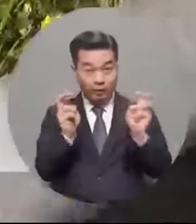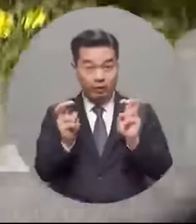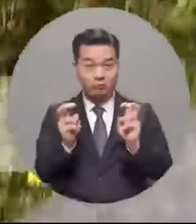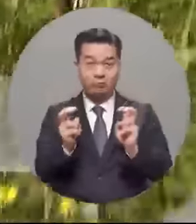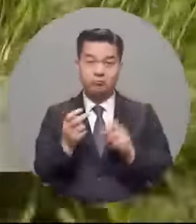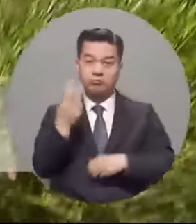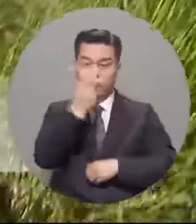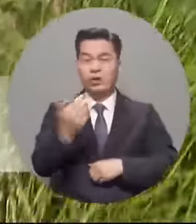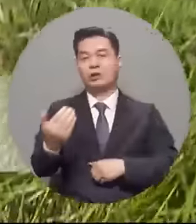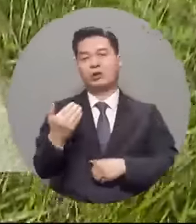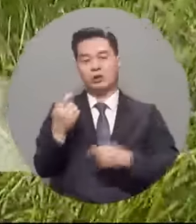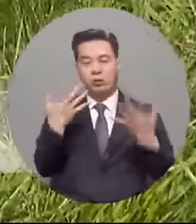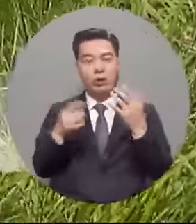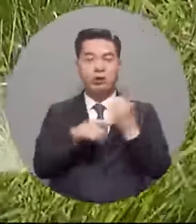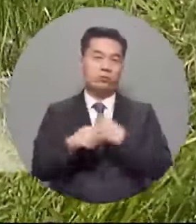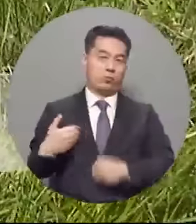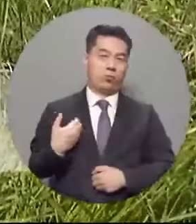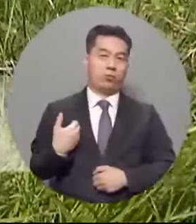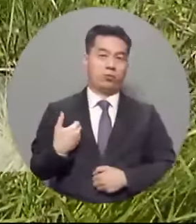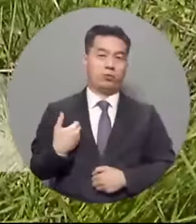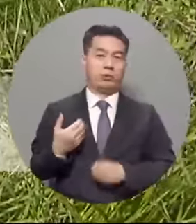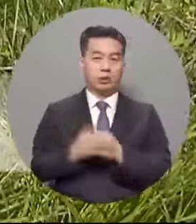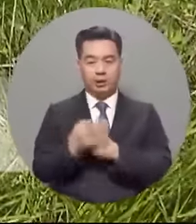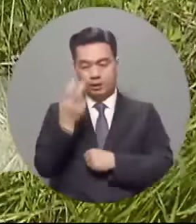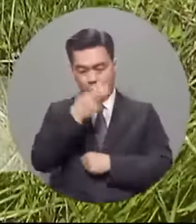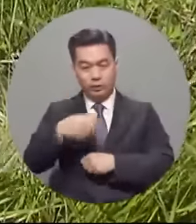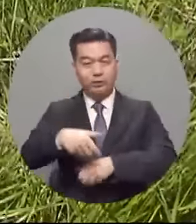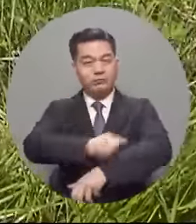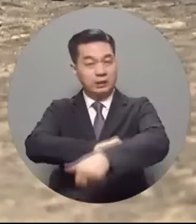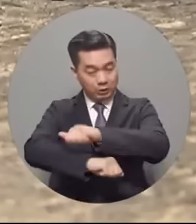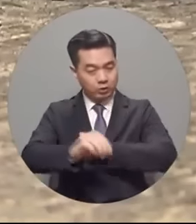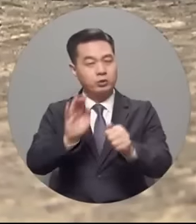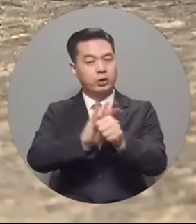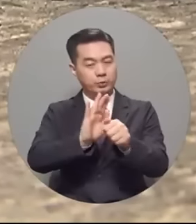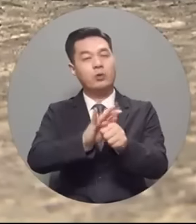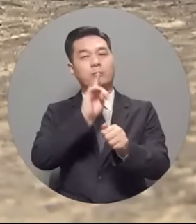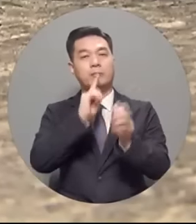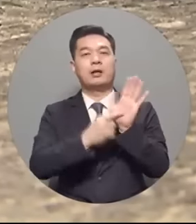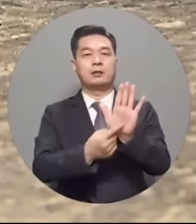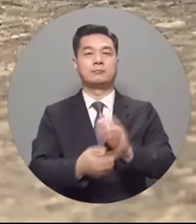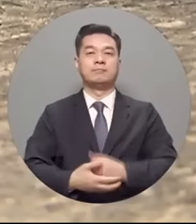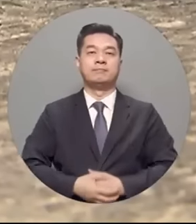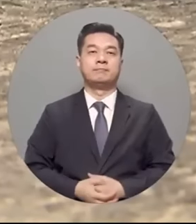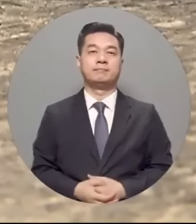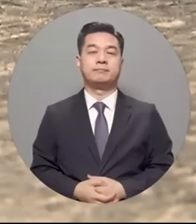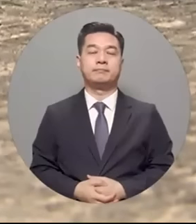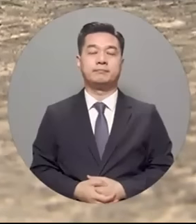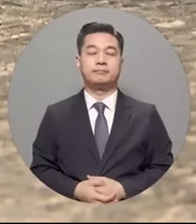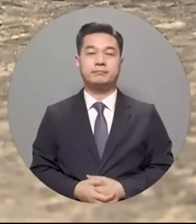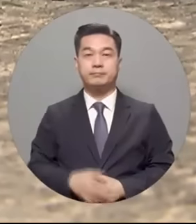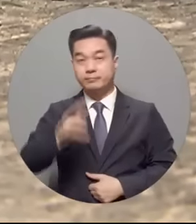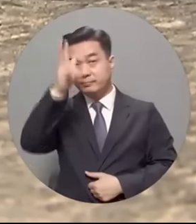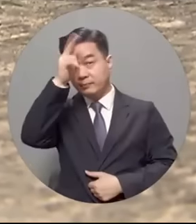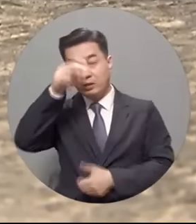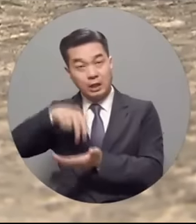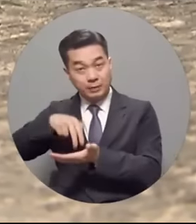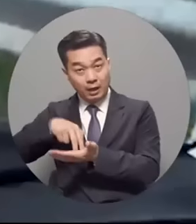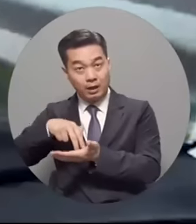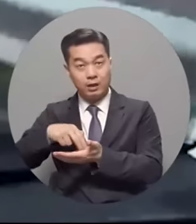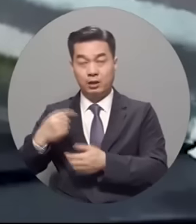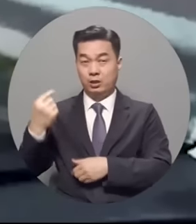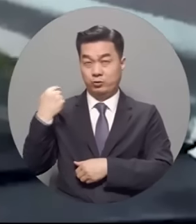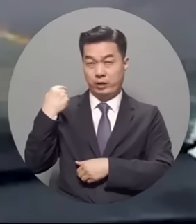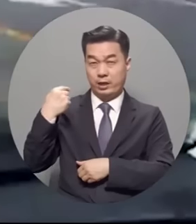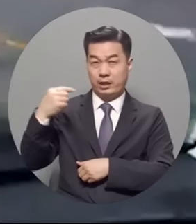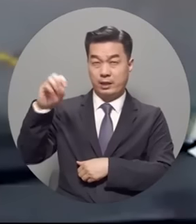전이라 정확한 원인을 알 수 없지만 조사에 적극 협조하겠다고 밝혔습니다. 한편 경찰은 차량 후면이 햇빛에